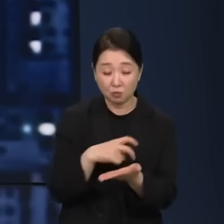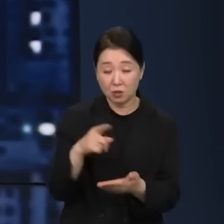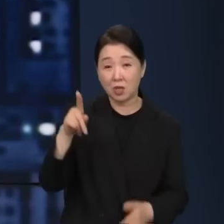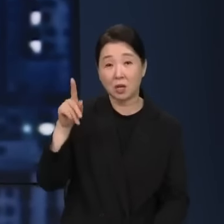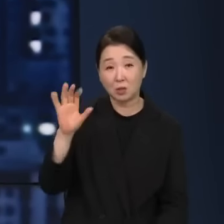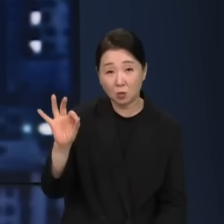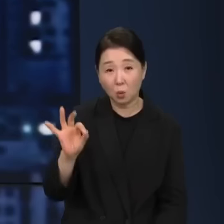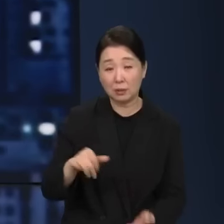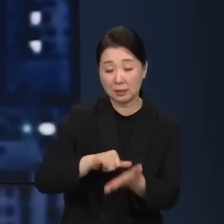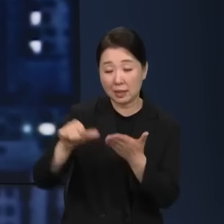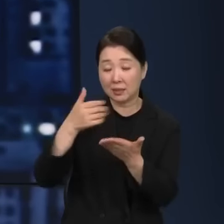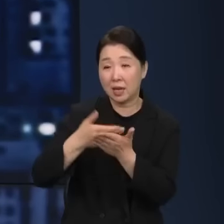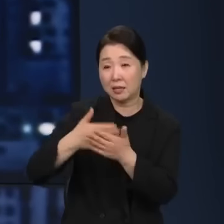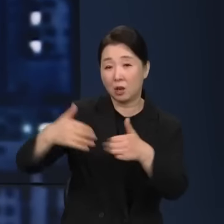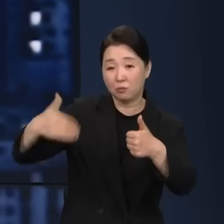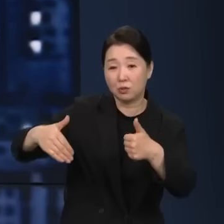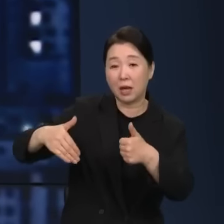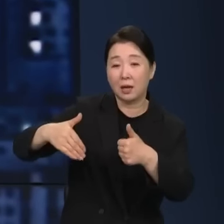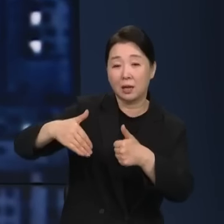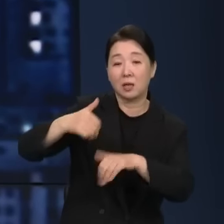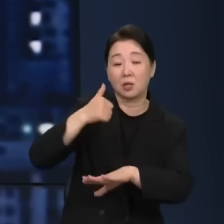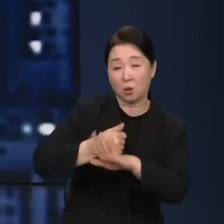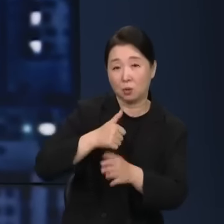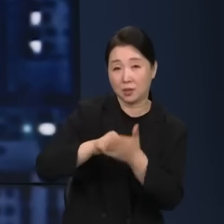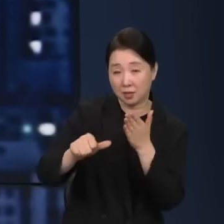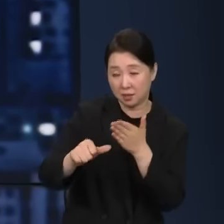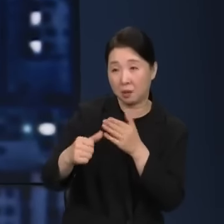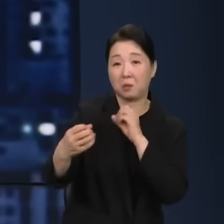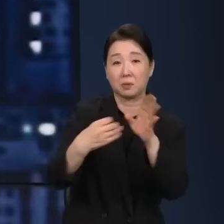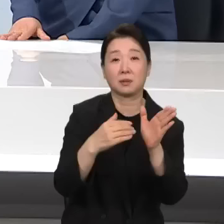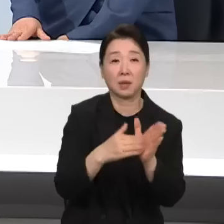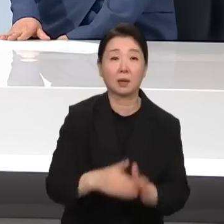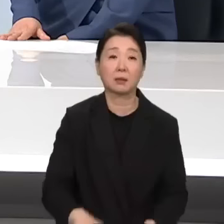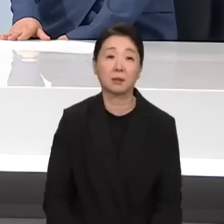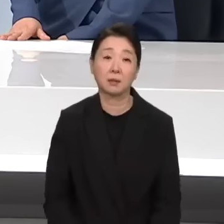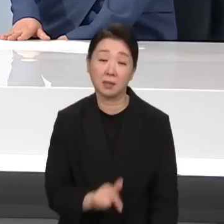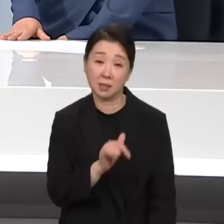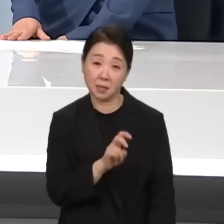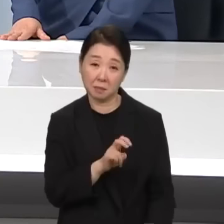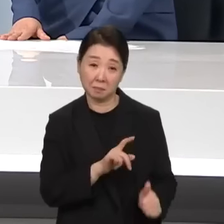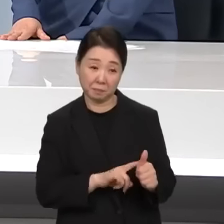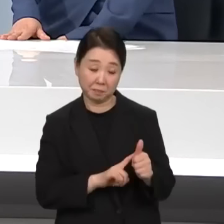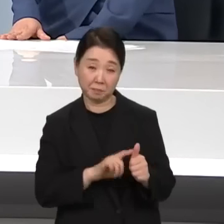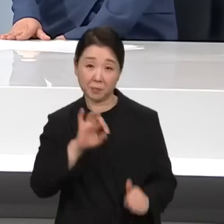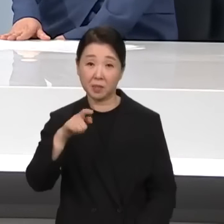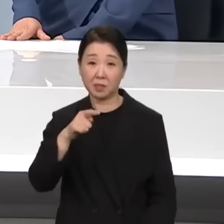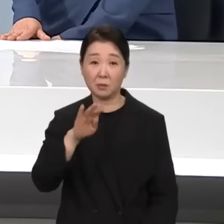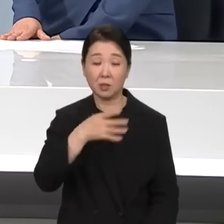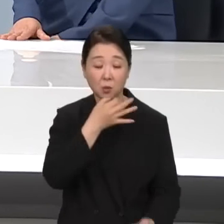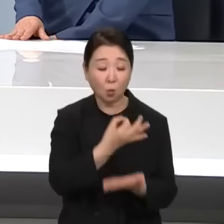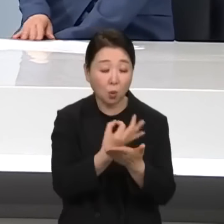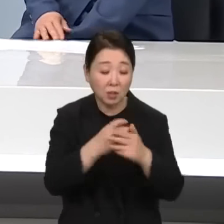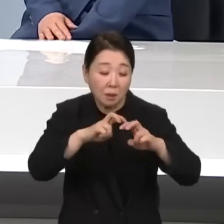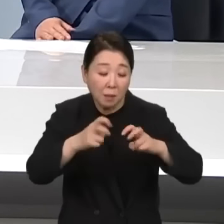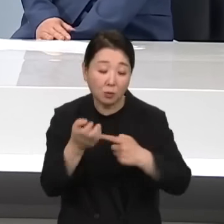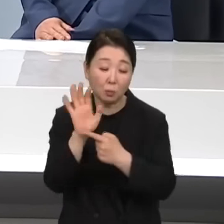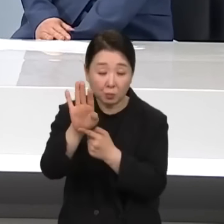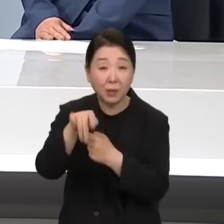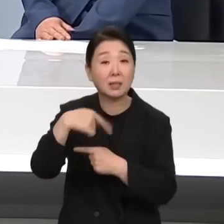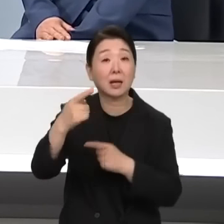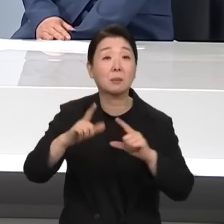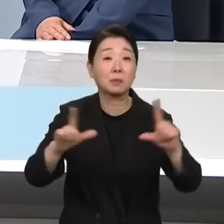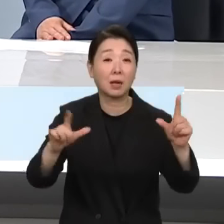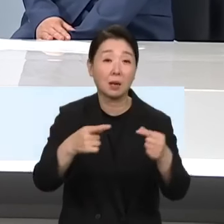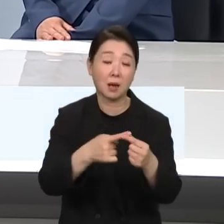씨가 삭제해달라고 해서 삭제했다고 답했습니다. 임 전 사단장은 JTBC 녹취 파일 보도 다음 날